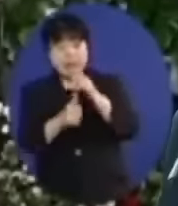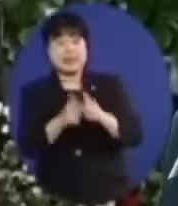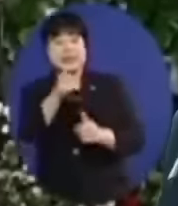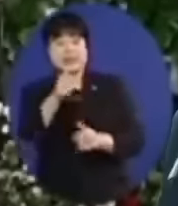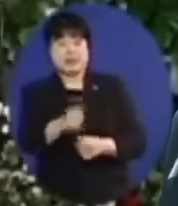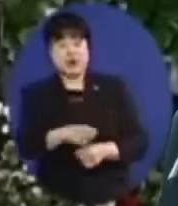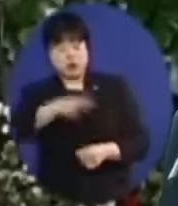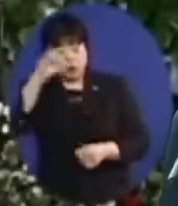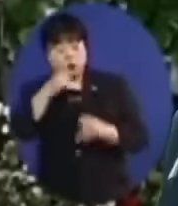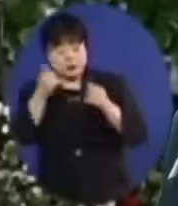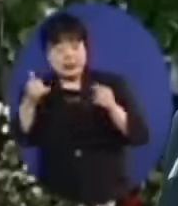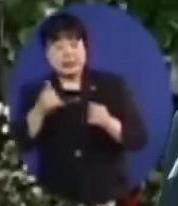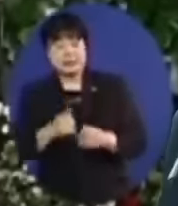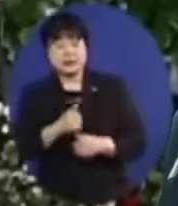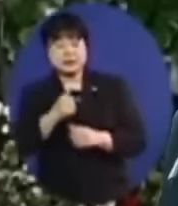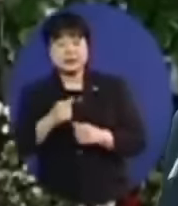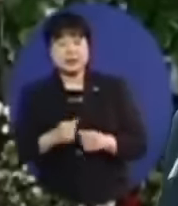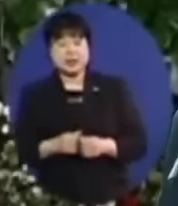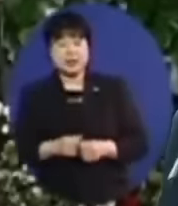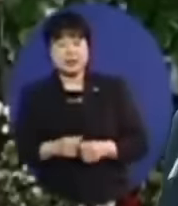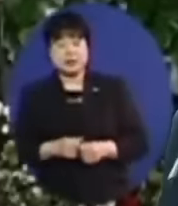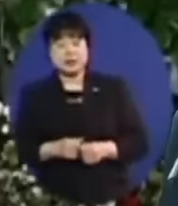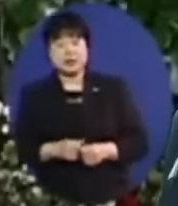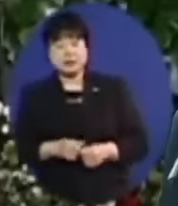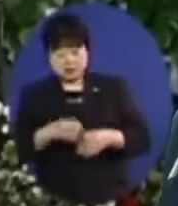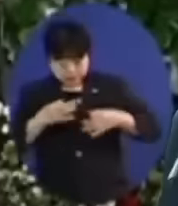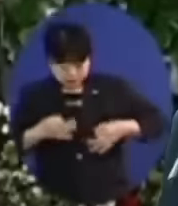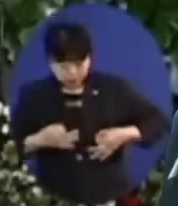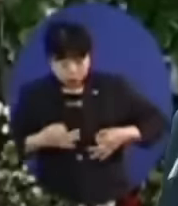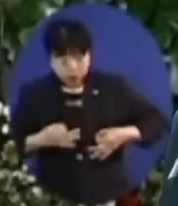똑똑한 사람이면 인간의 무능을 깨닫게 하시는 것입니다.